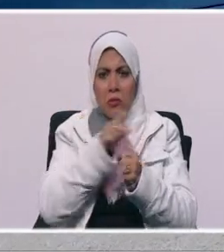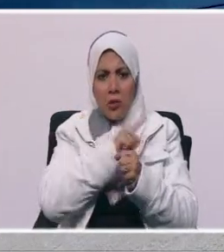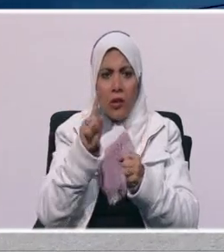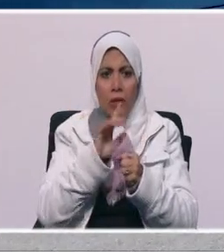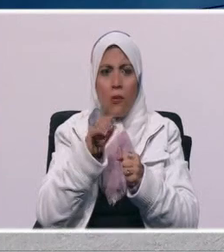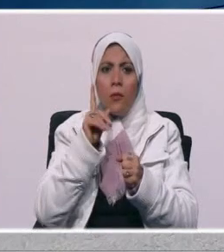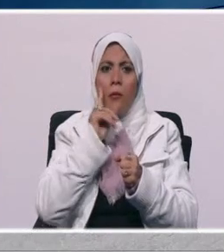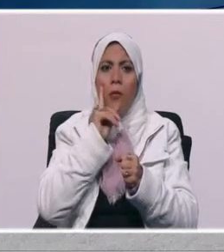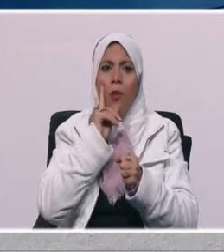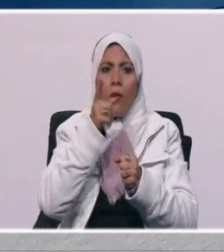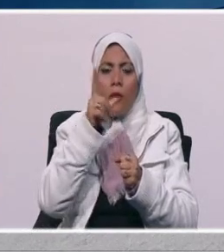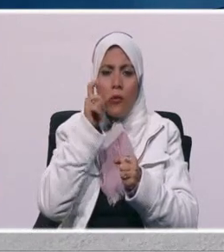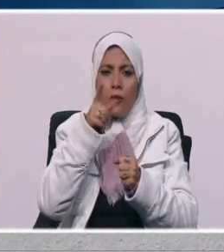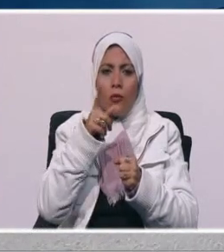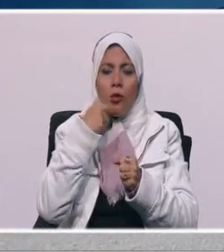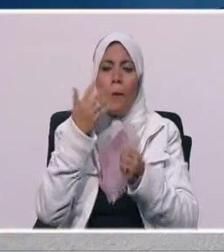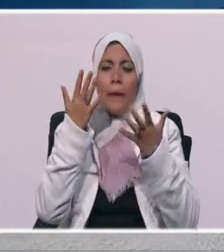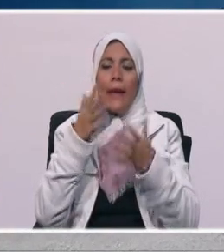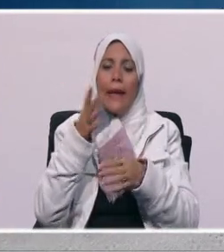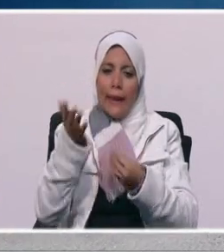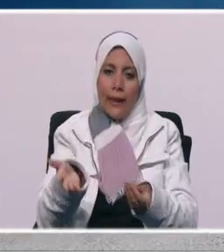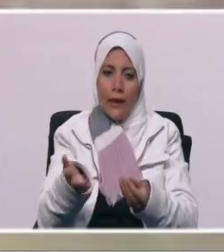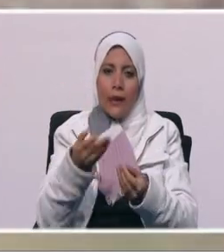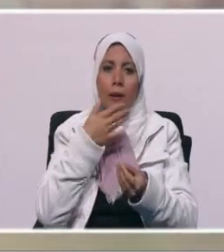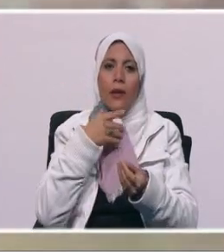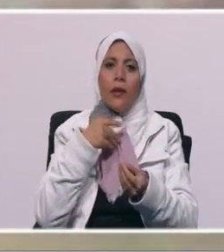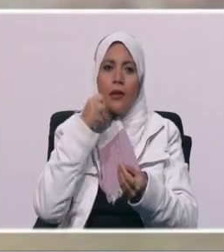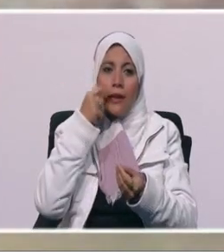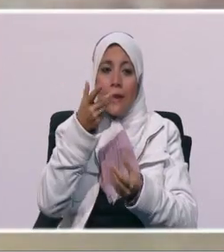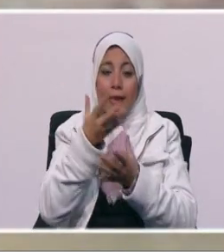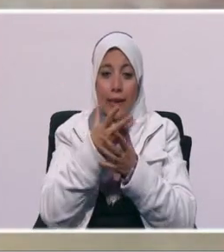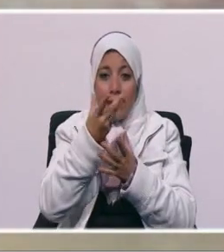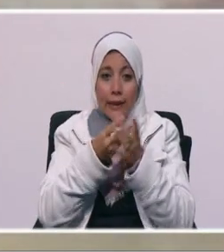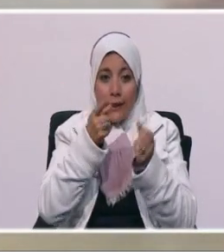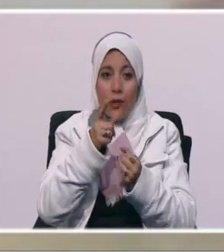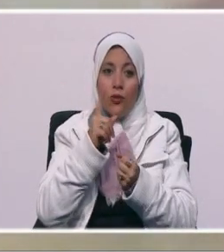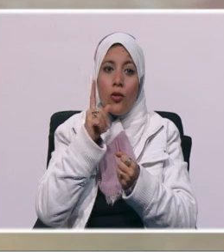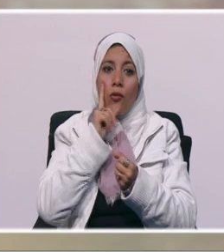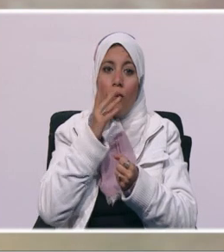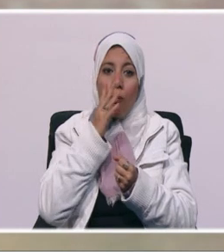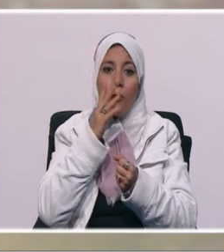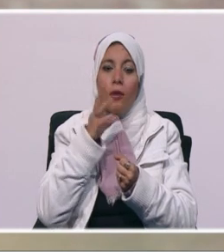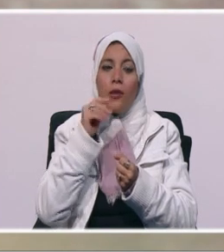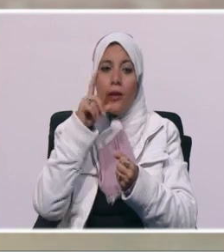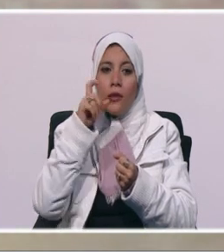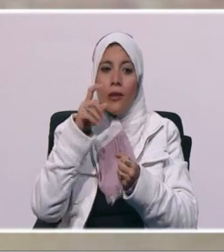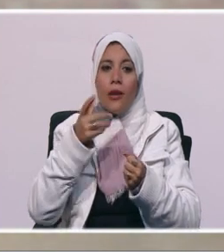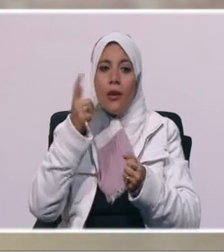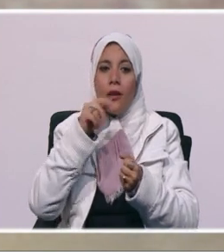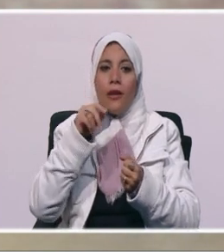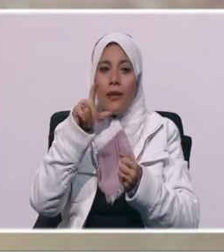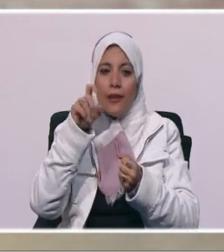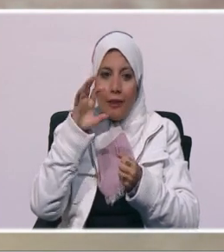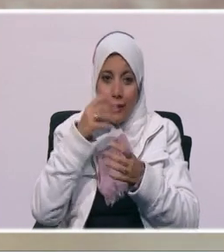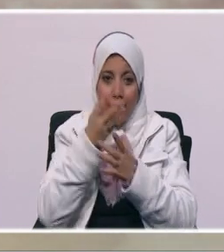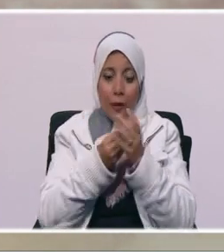قلبي ربنا يخليها حبيبه قلبي. انا الست دي بص انا والدي ووالدتي لو حطيتوا لي صورهم انا هحاول في البروجرام ده ما